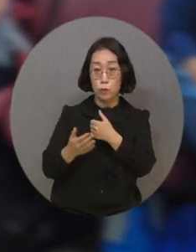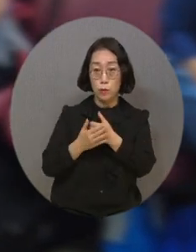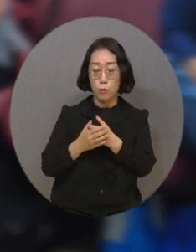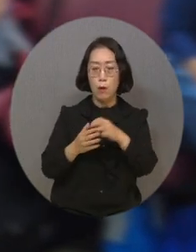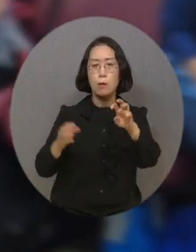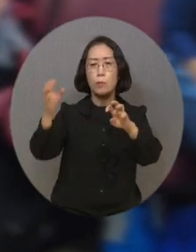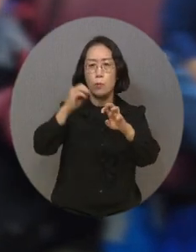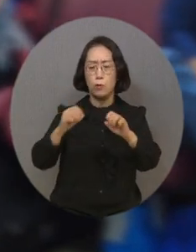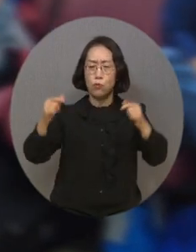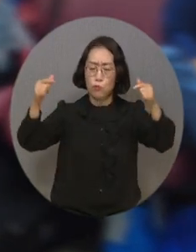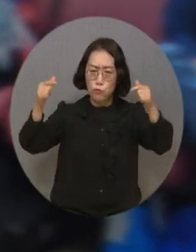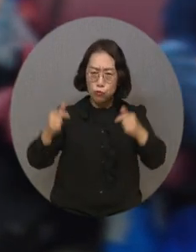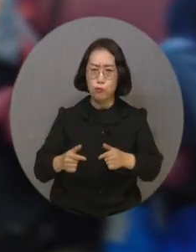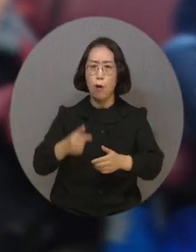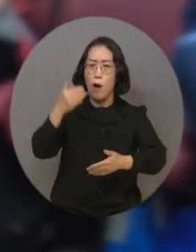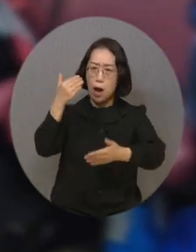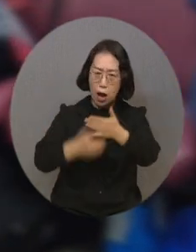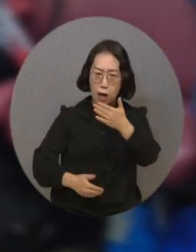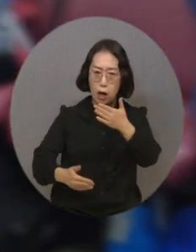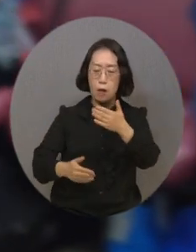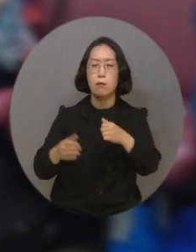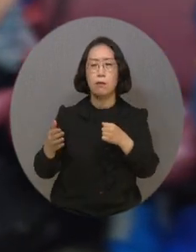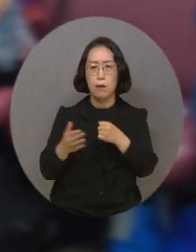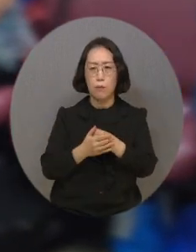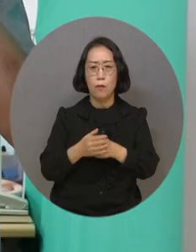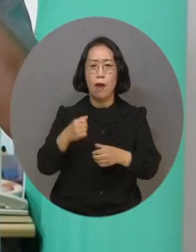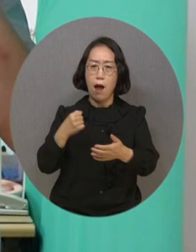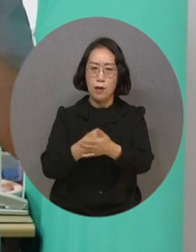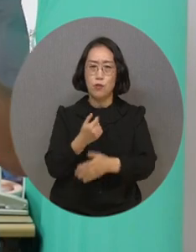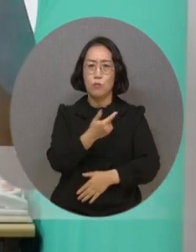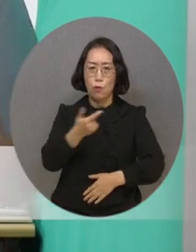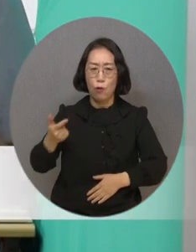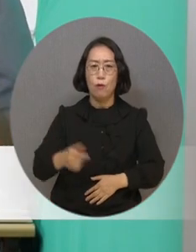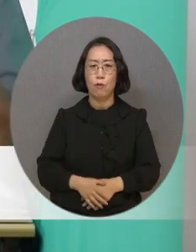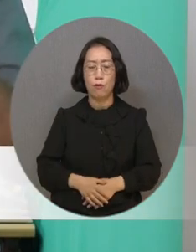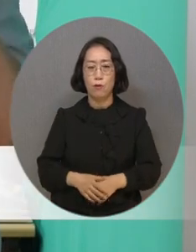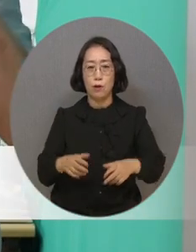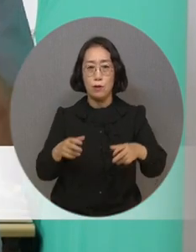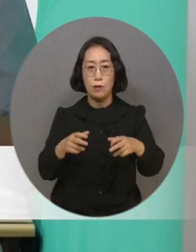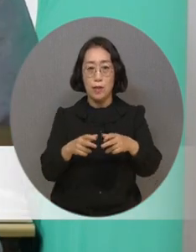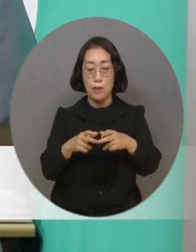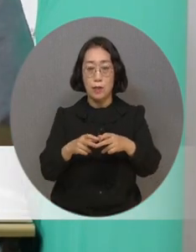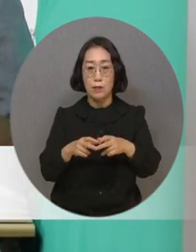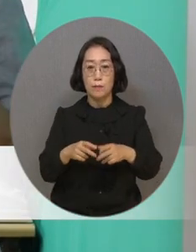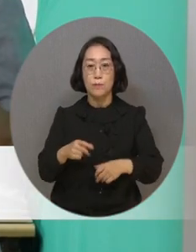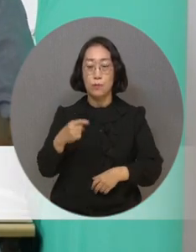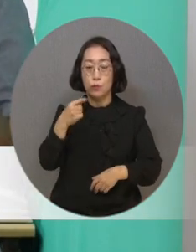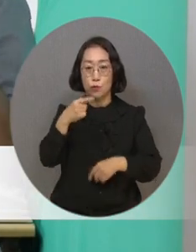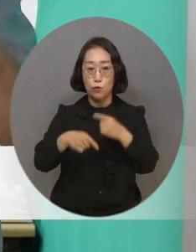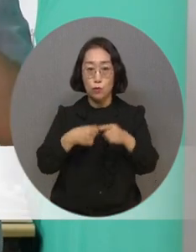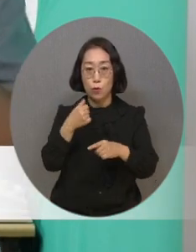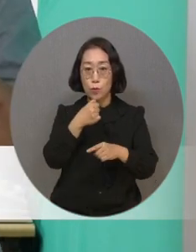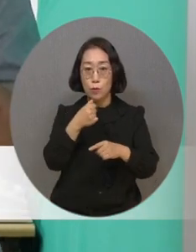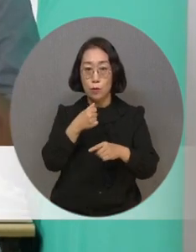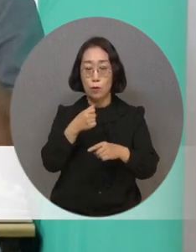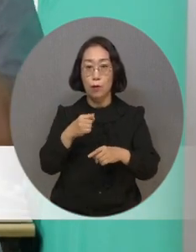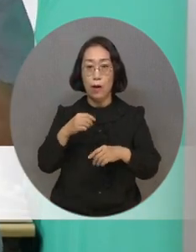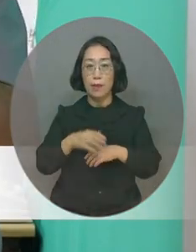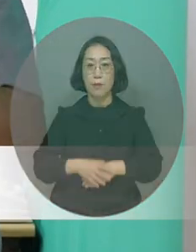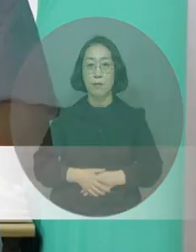%가량 삭감돼 아쉬움이 큽니다. 장흥군 수어통역센터는 문외교실과 농인들이